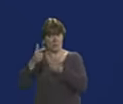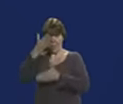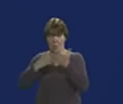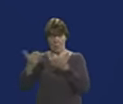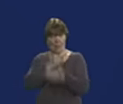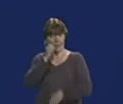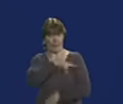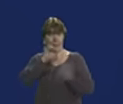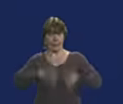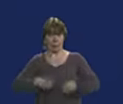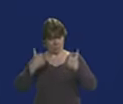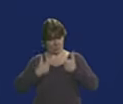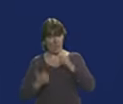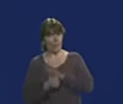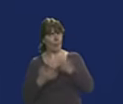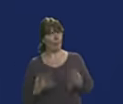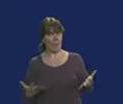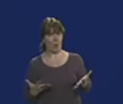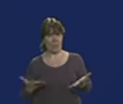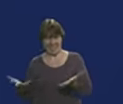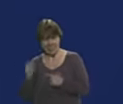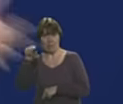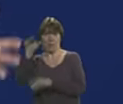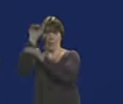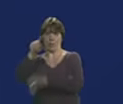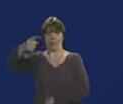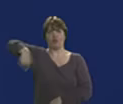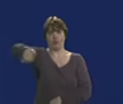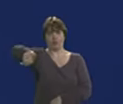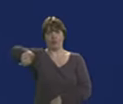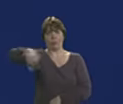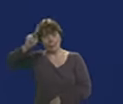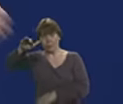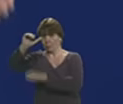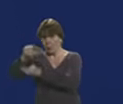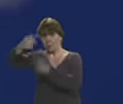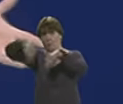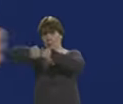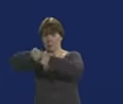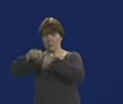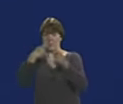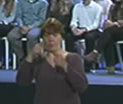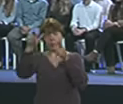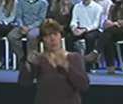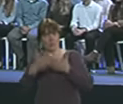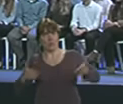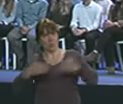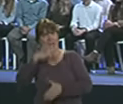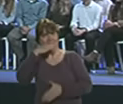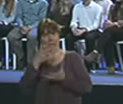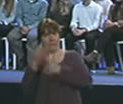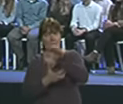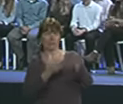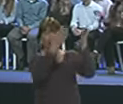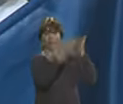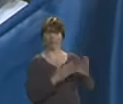salaire, et que mon devoir est de davantage protéger, encourager, entourer celui qui est exposé à la crise plutôt que